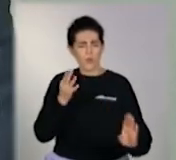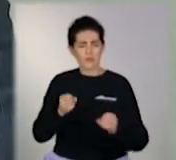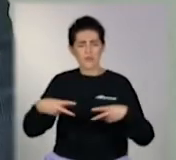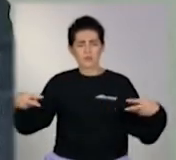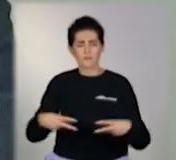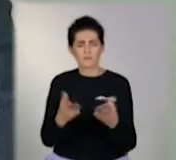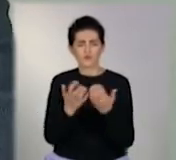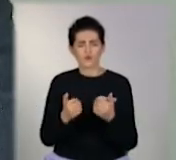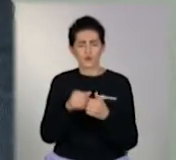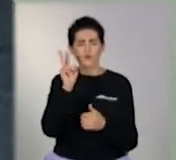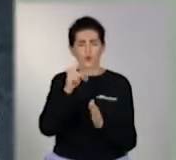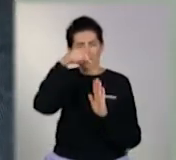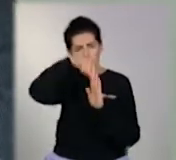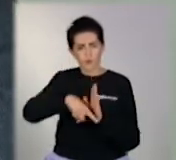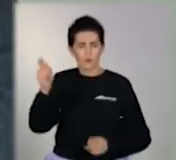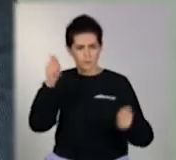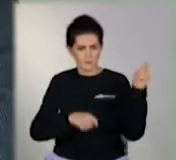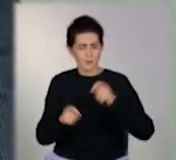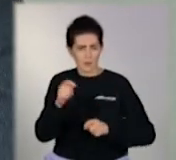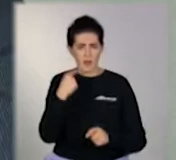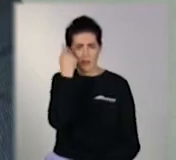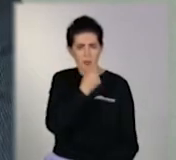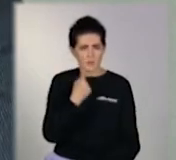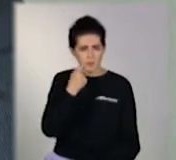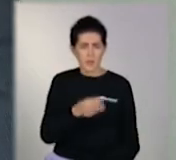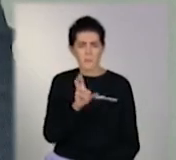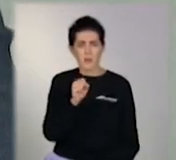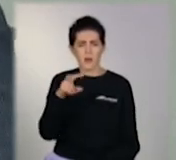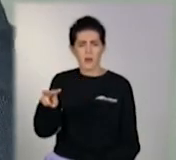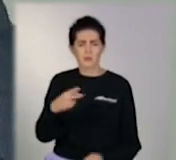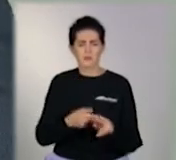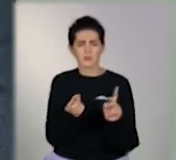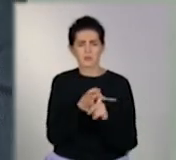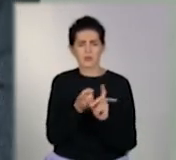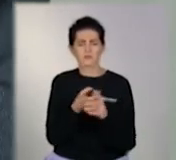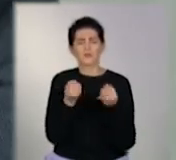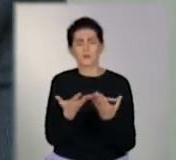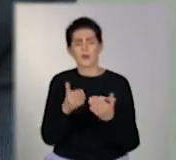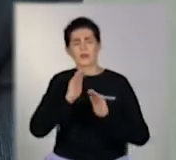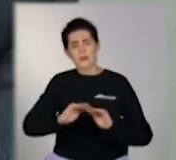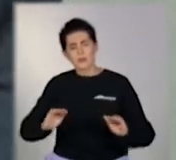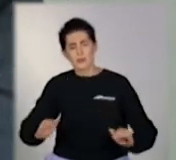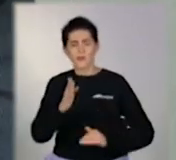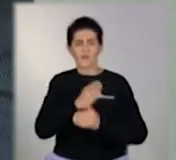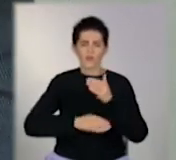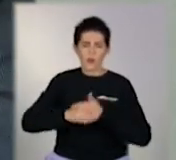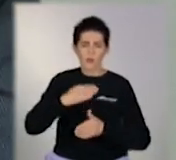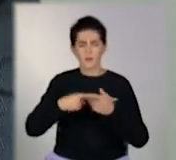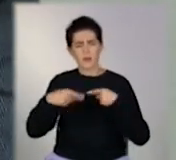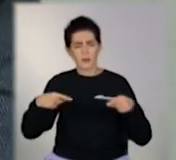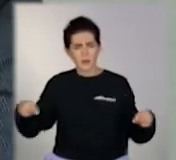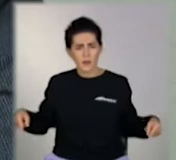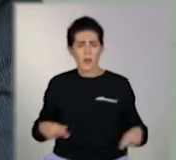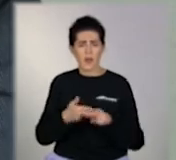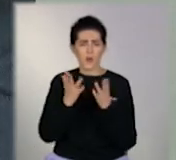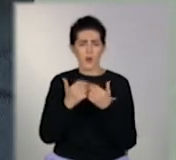числа внутренне перемещенных лиц. Баллы начисляются в зависимости там дети, инвалидность и так далее. И по количеству